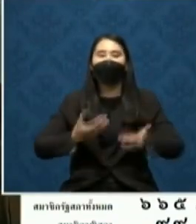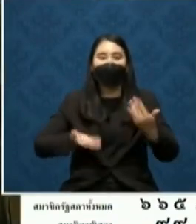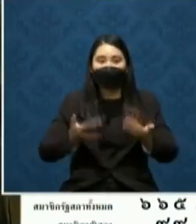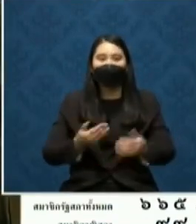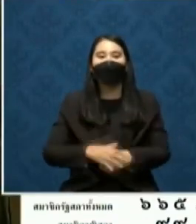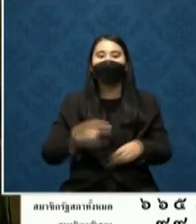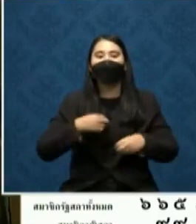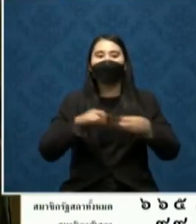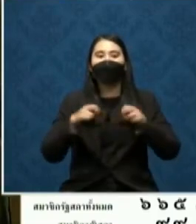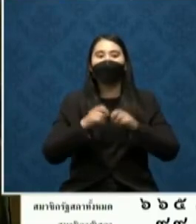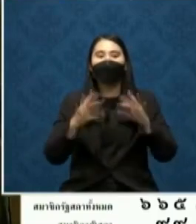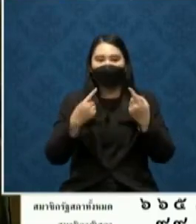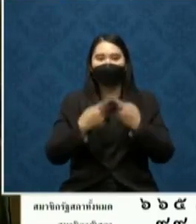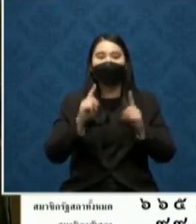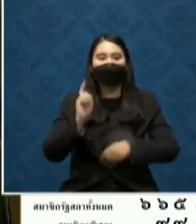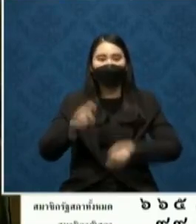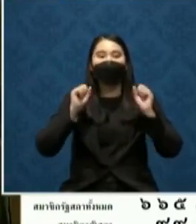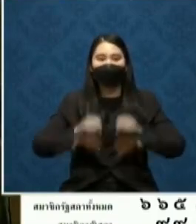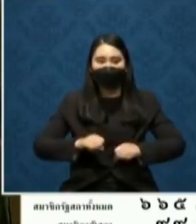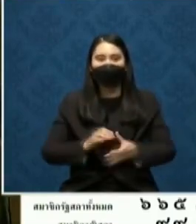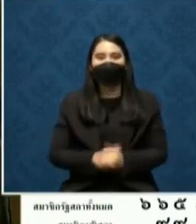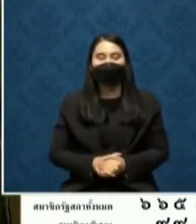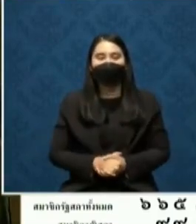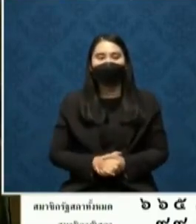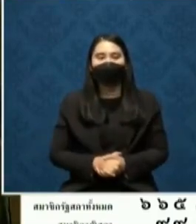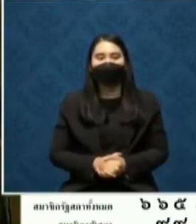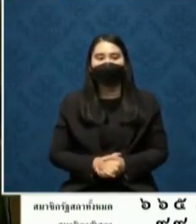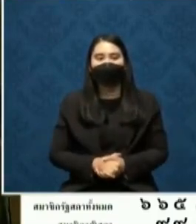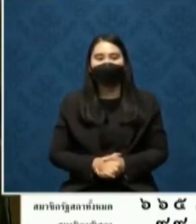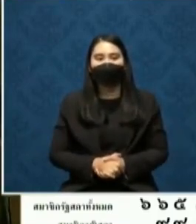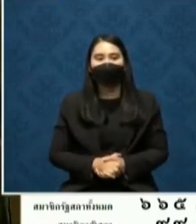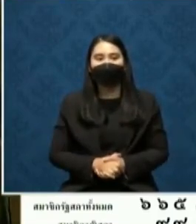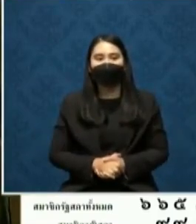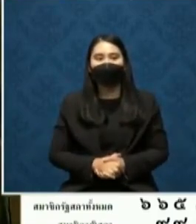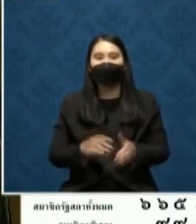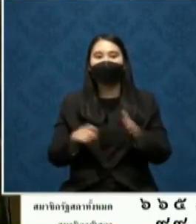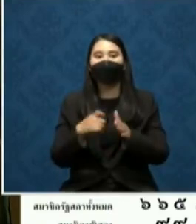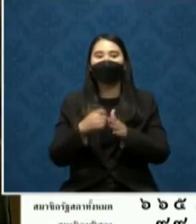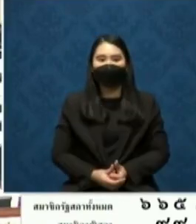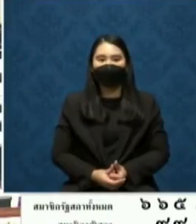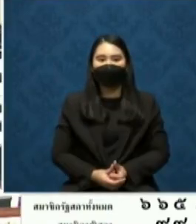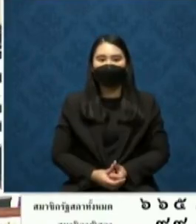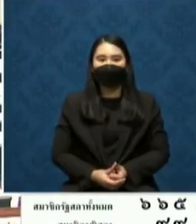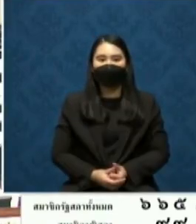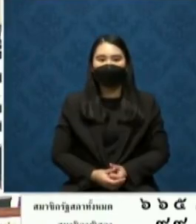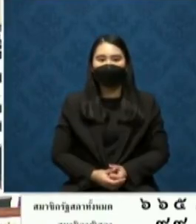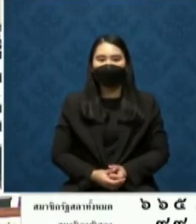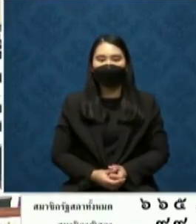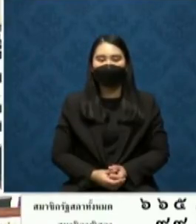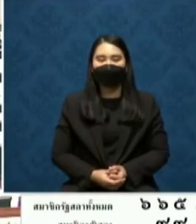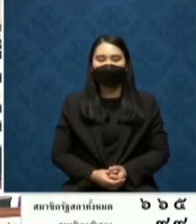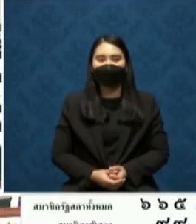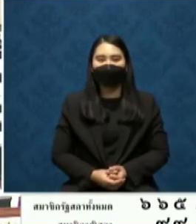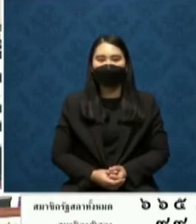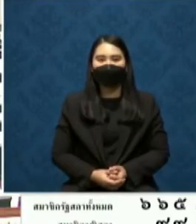ครับ นะก็สสเป็นหนึ่งเดียวกันก็แก้รัฐธรรมนูญได้สำเร็จมาตั้งแต่ปีแรกๆแล้วแ